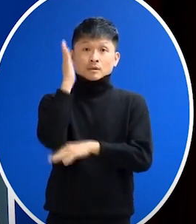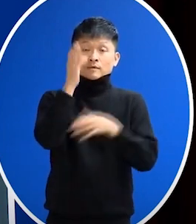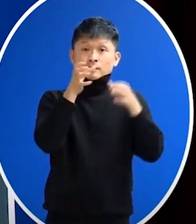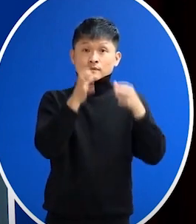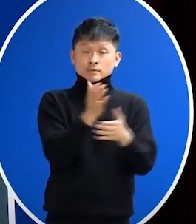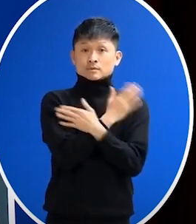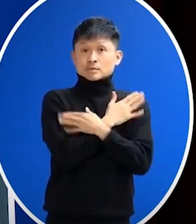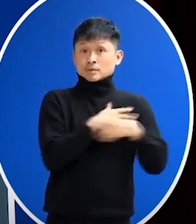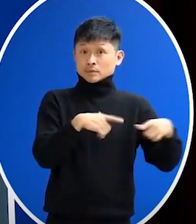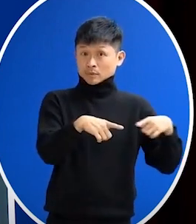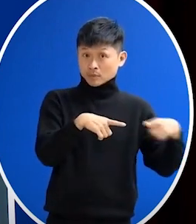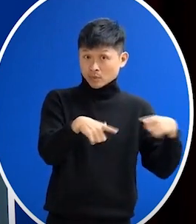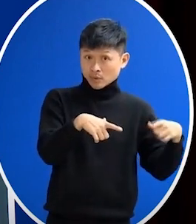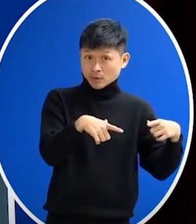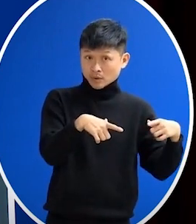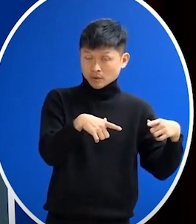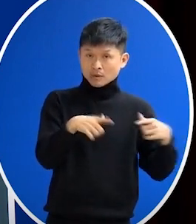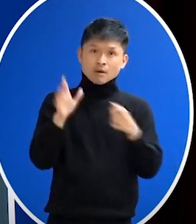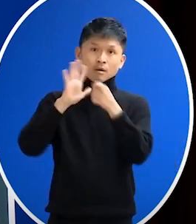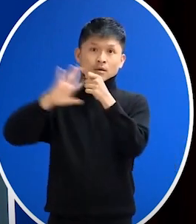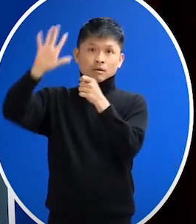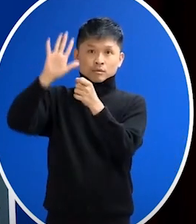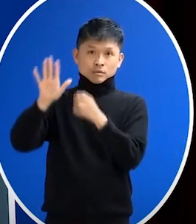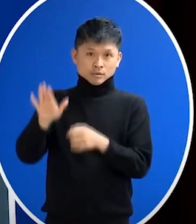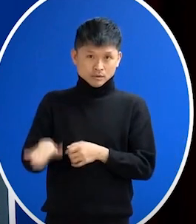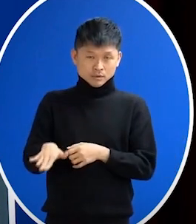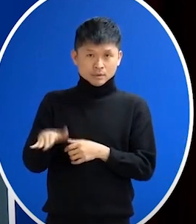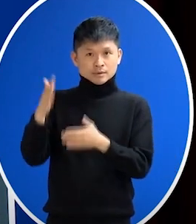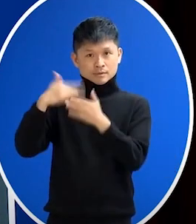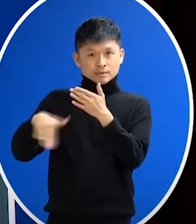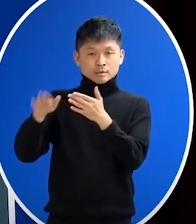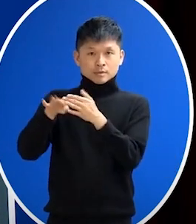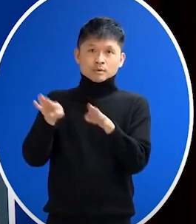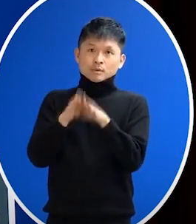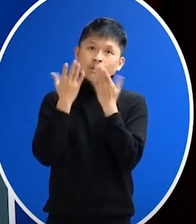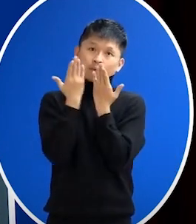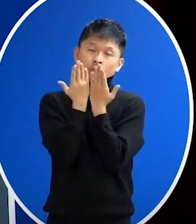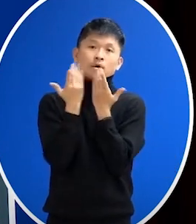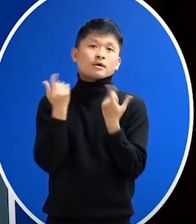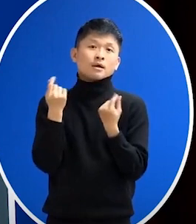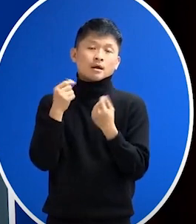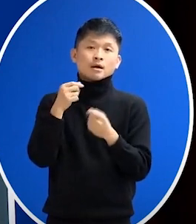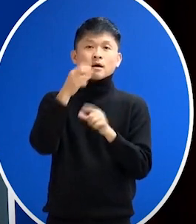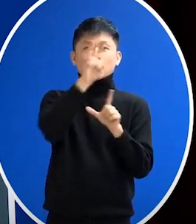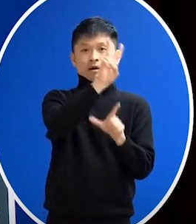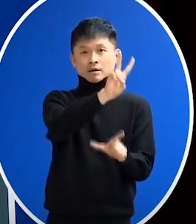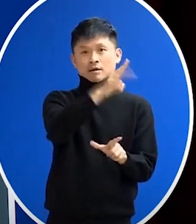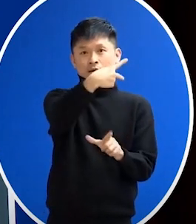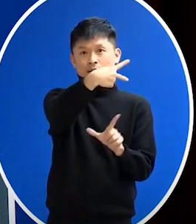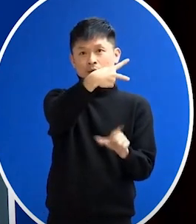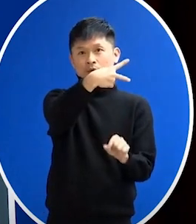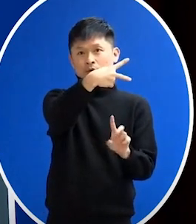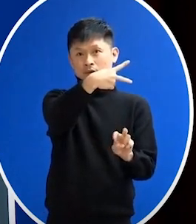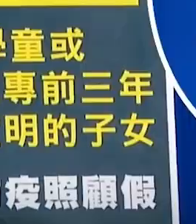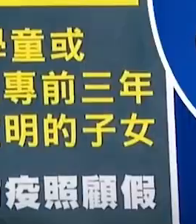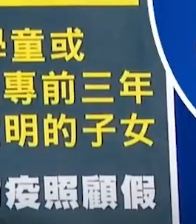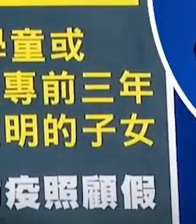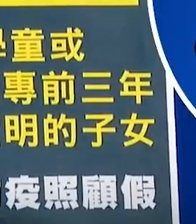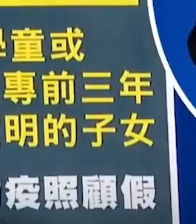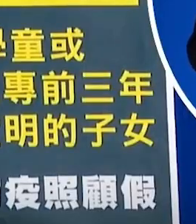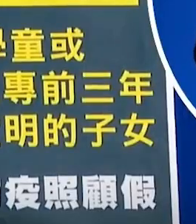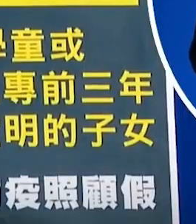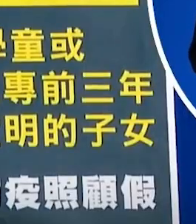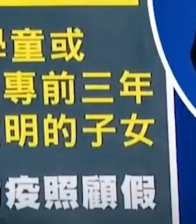园，就会比照高中以下的这些学校，延后到2月22日来开学，